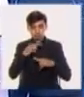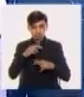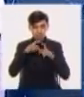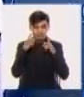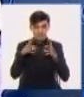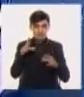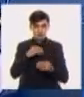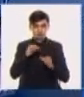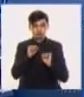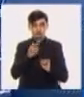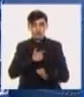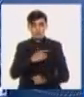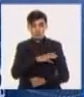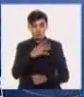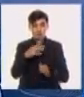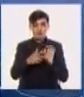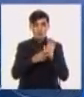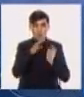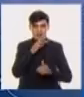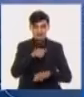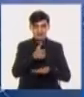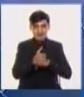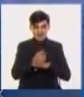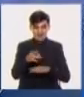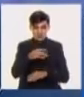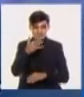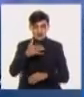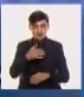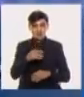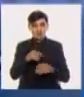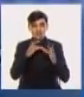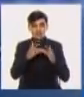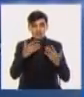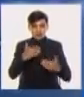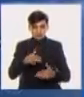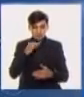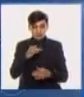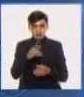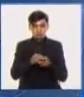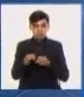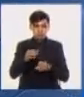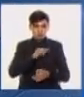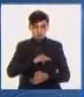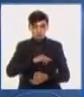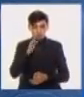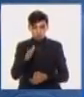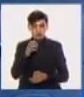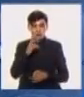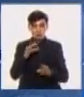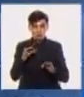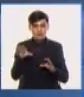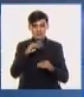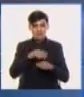предосторожности. 48-летний глава региона отправился на самоизоляцию, но руководить областью будет дистанционно. Он призвал жителей